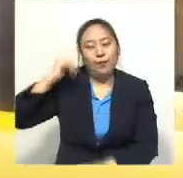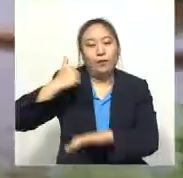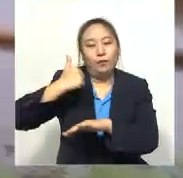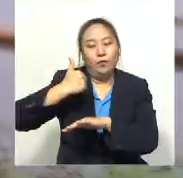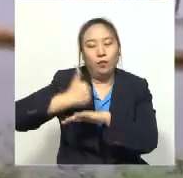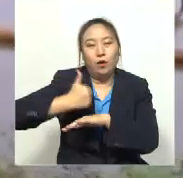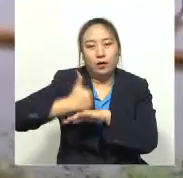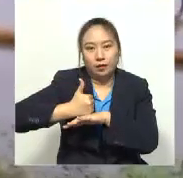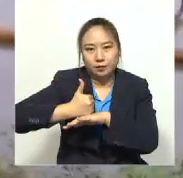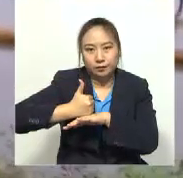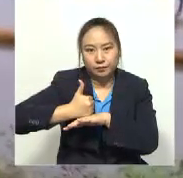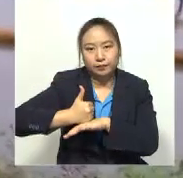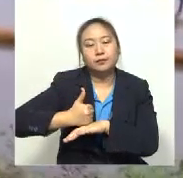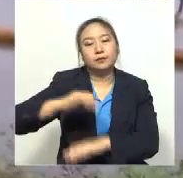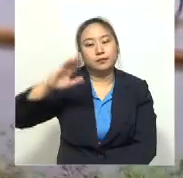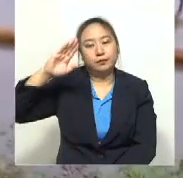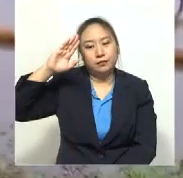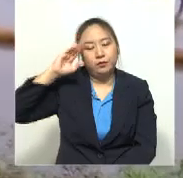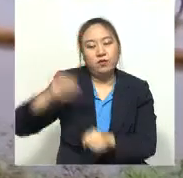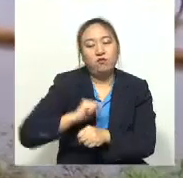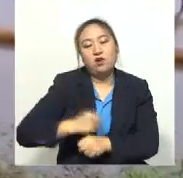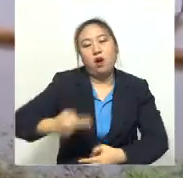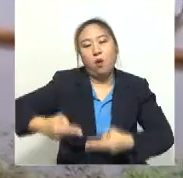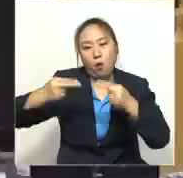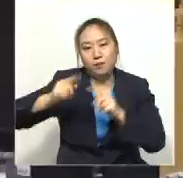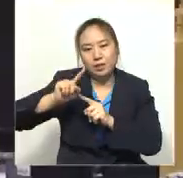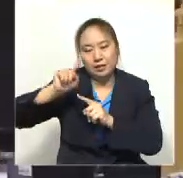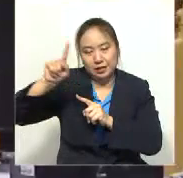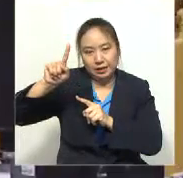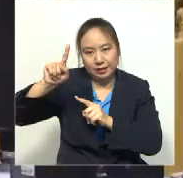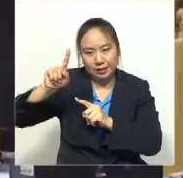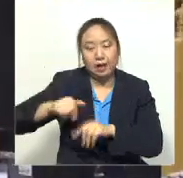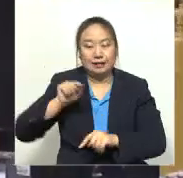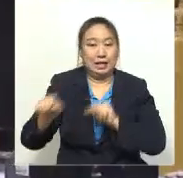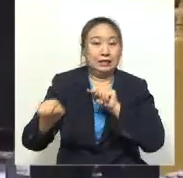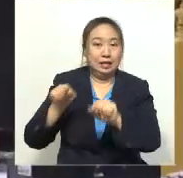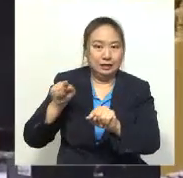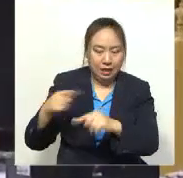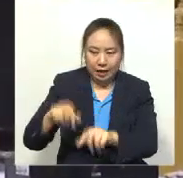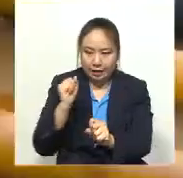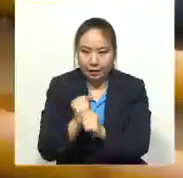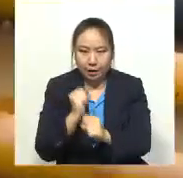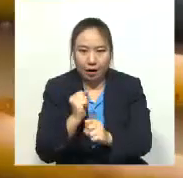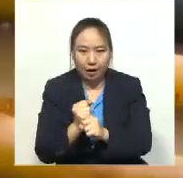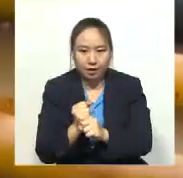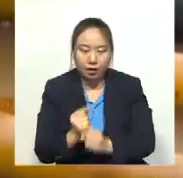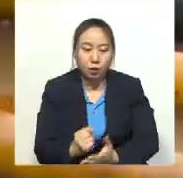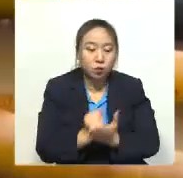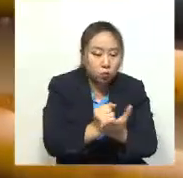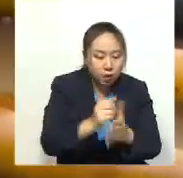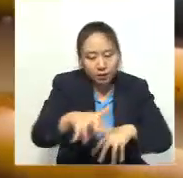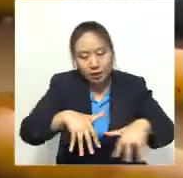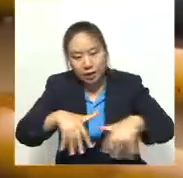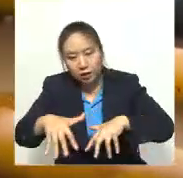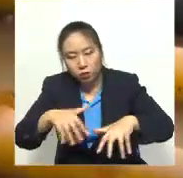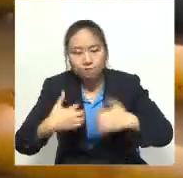ครักษาราชการผู้บังคับกองร้อยฝึกรบพิเศษที่1กองทัพภาคที่1ให้แนวทางการปฏิบัติงานอำนวยความสะดวกและ